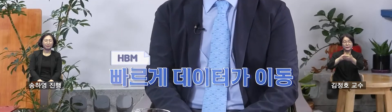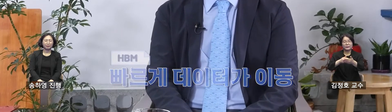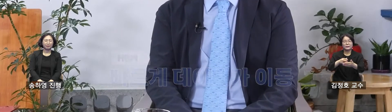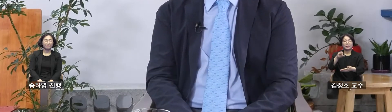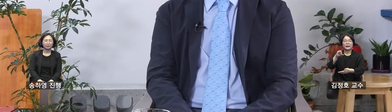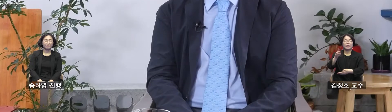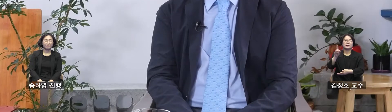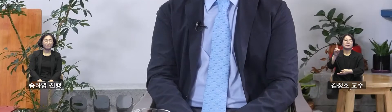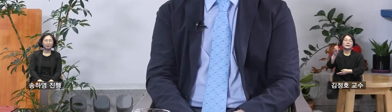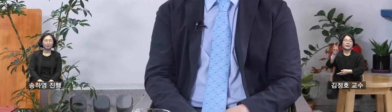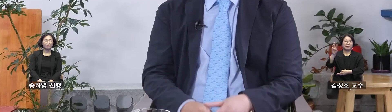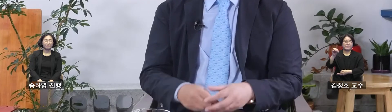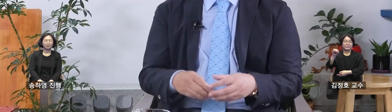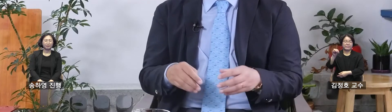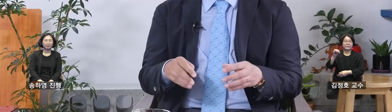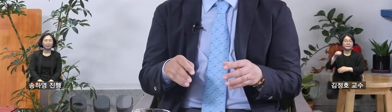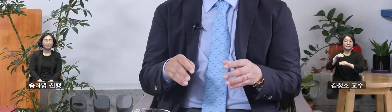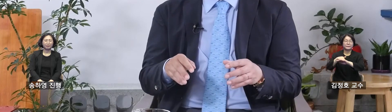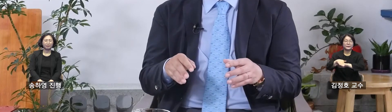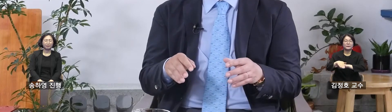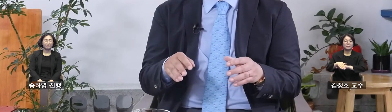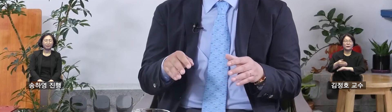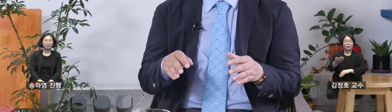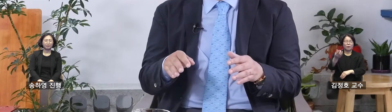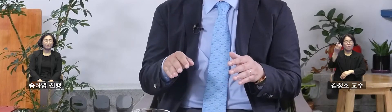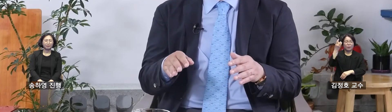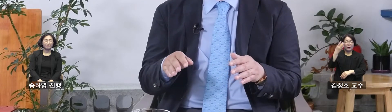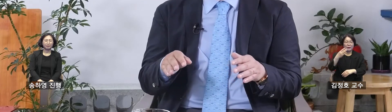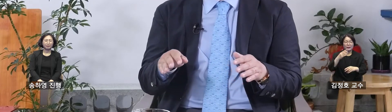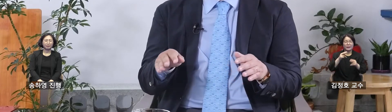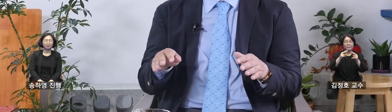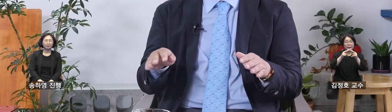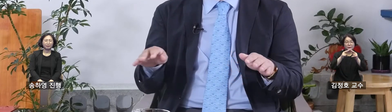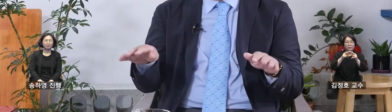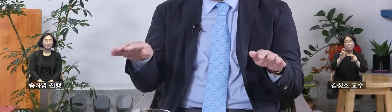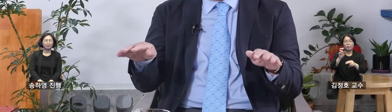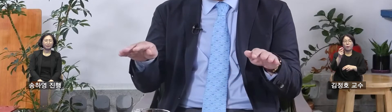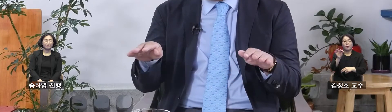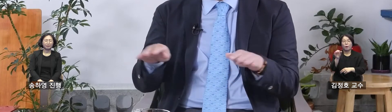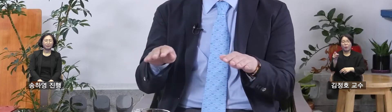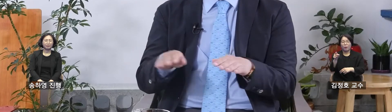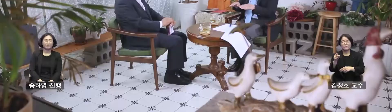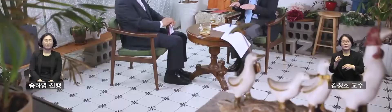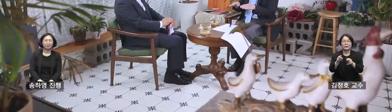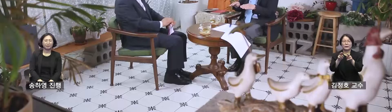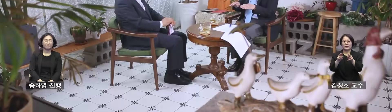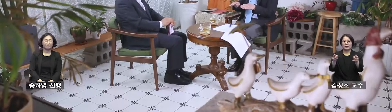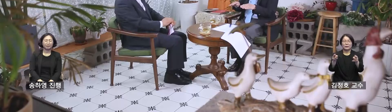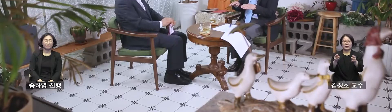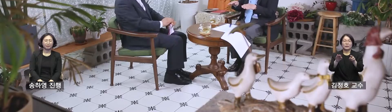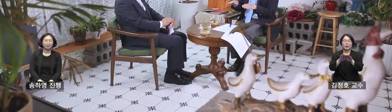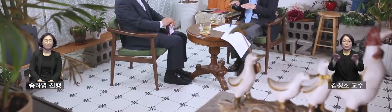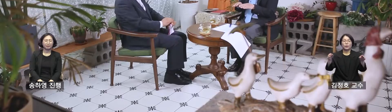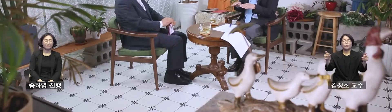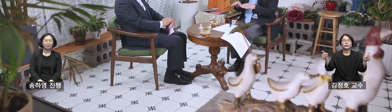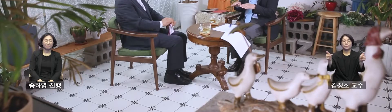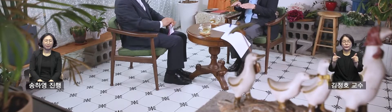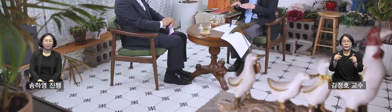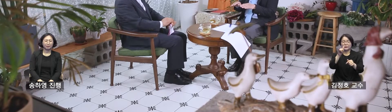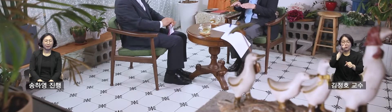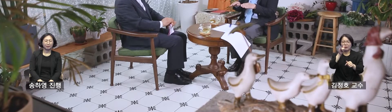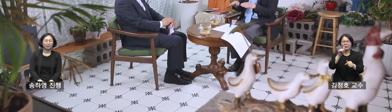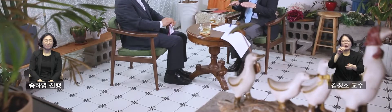HBM이라고 하고 기존의 반도체는 무어의 법칙이라고 해서 옆으로 계속 줄여나가는 건데 이게